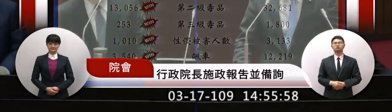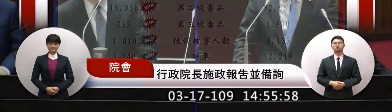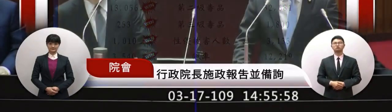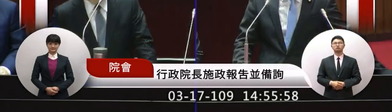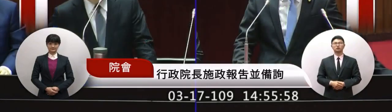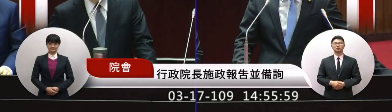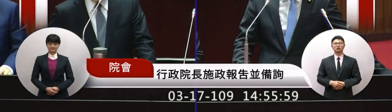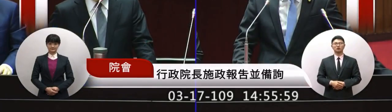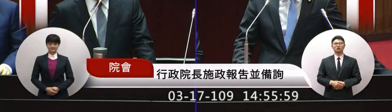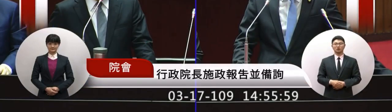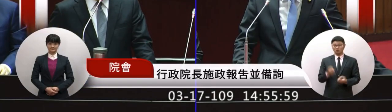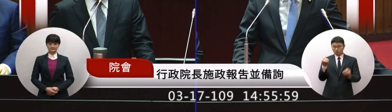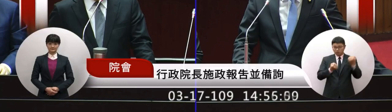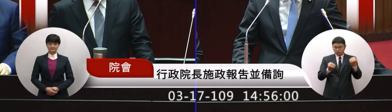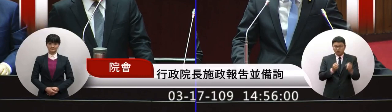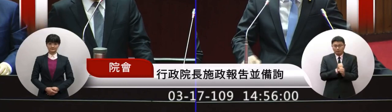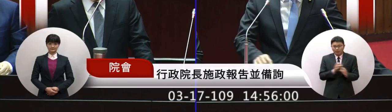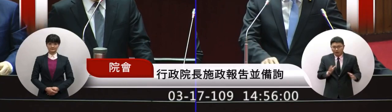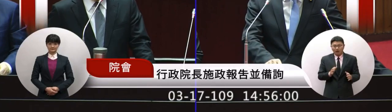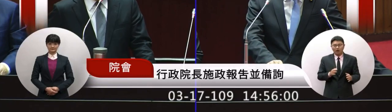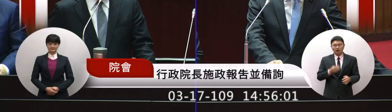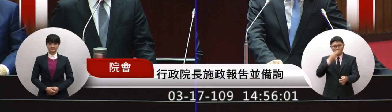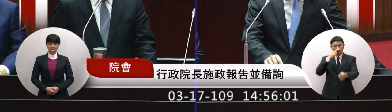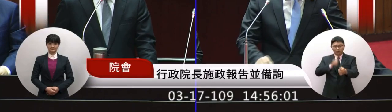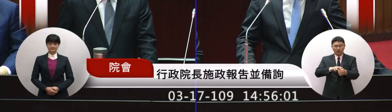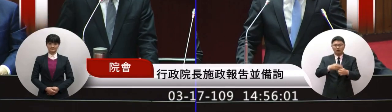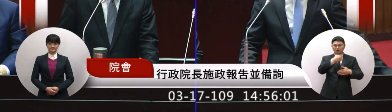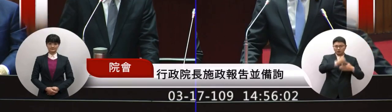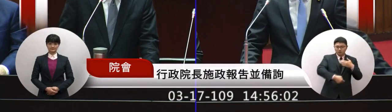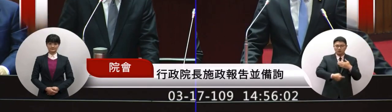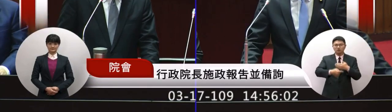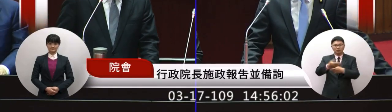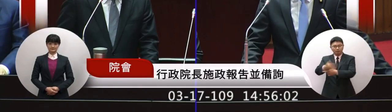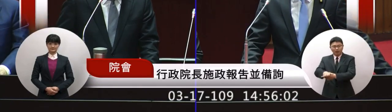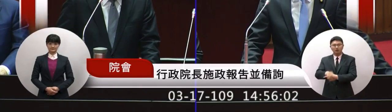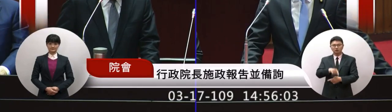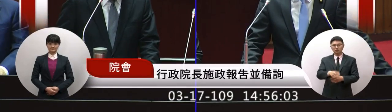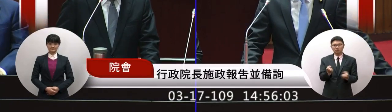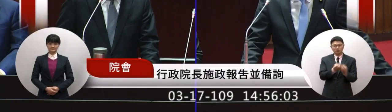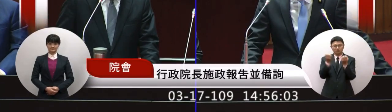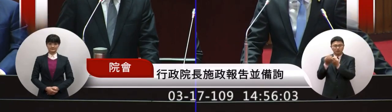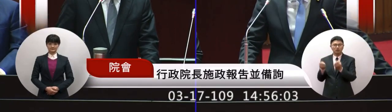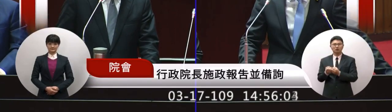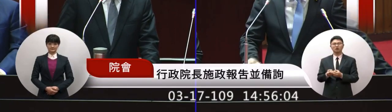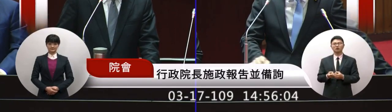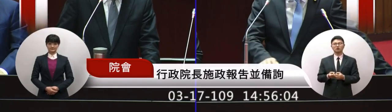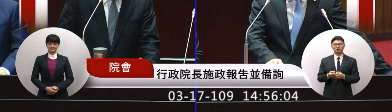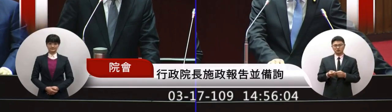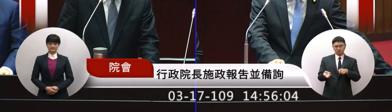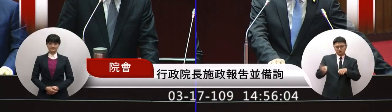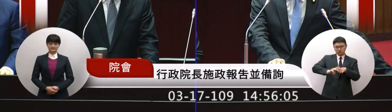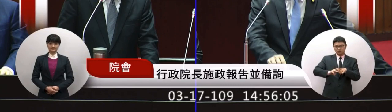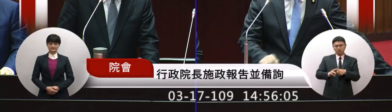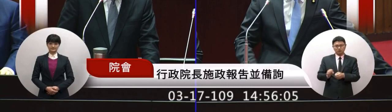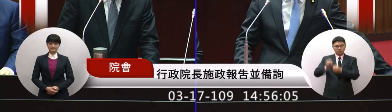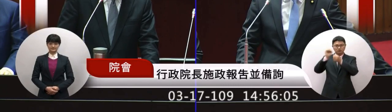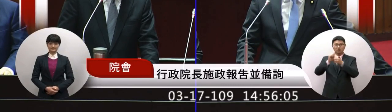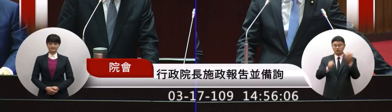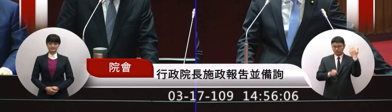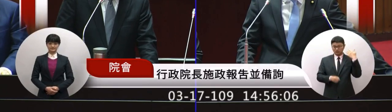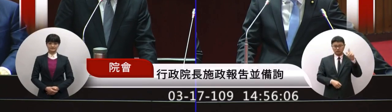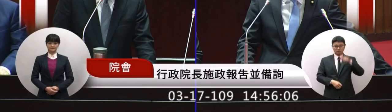驾驶过失的被害人受伤或者死亡数量也上升了3倍，当年6000人一